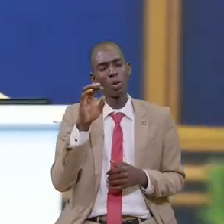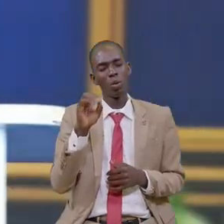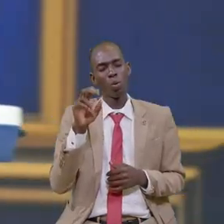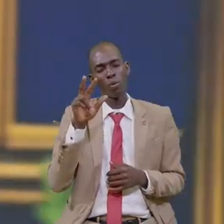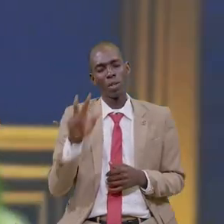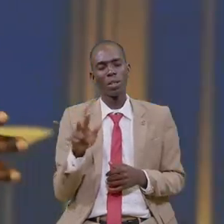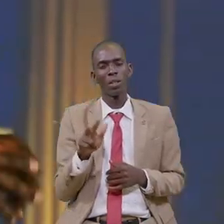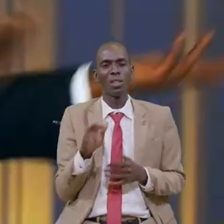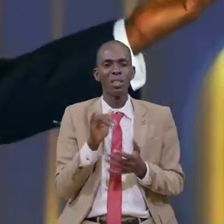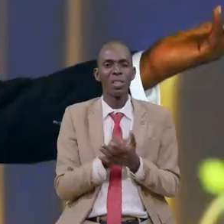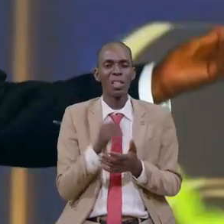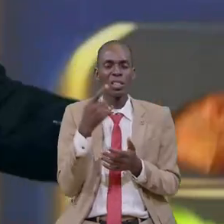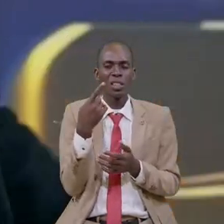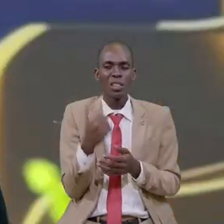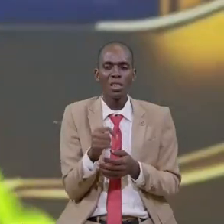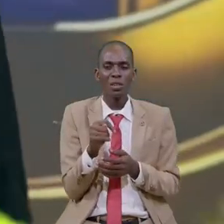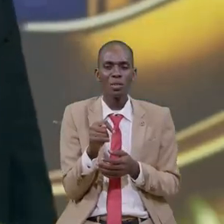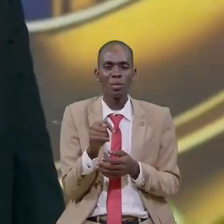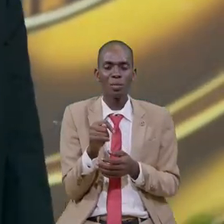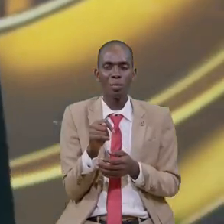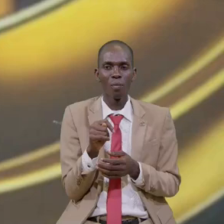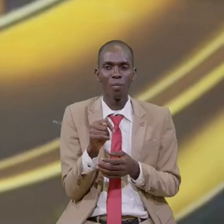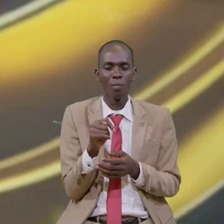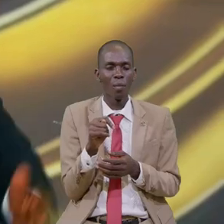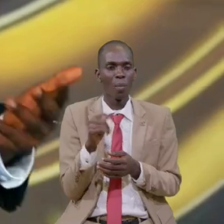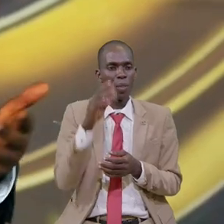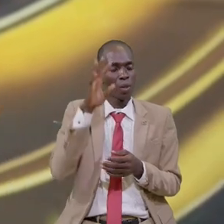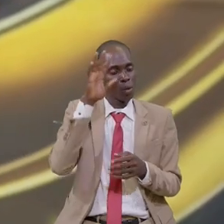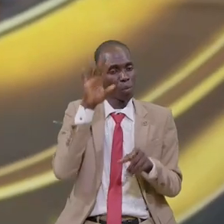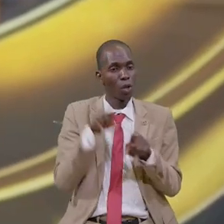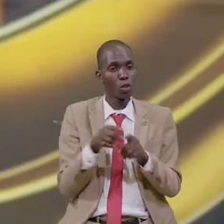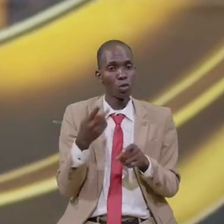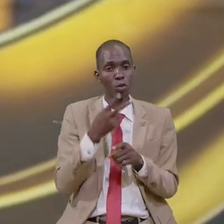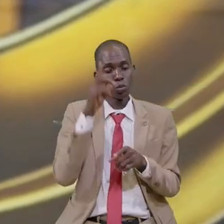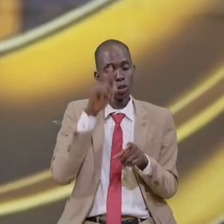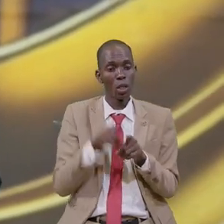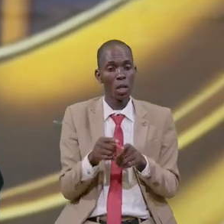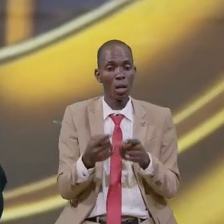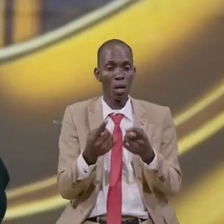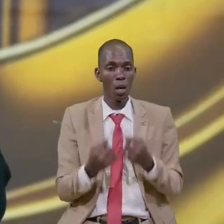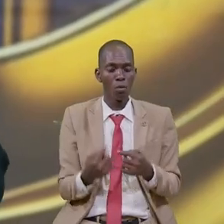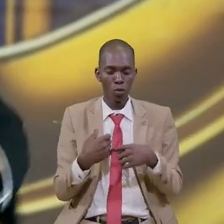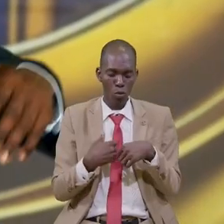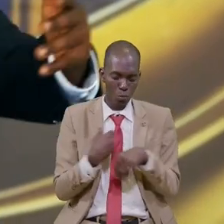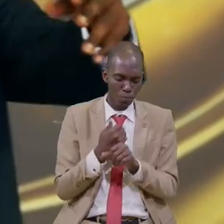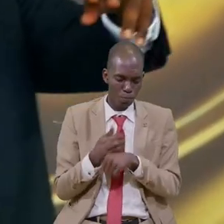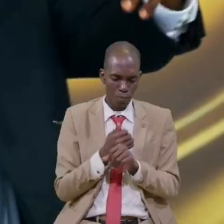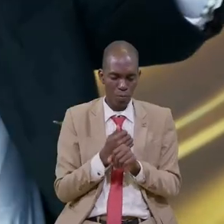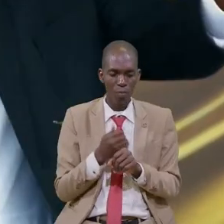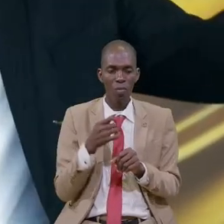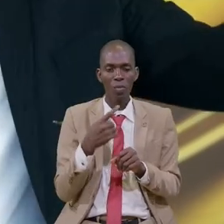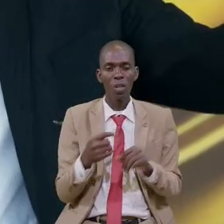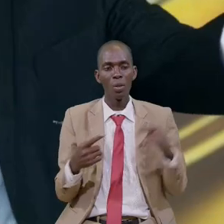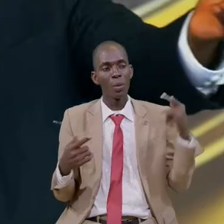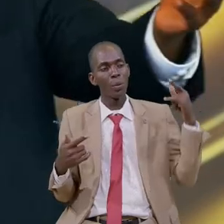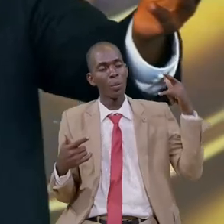les frères Bright sont venus et l'avion est venu. Pour qu'avec l'avion maintenant, tu